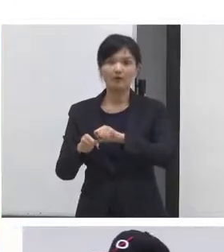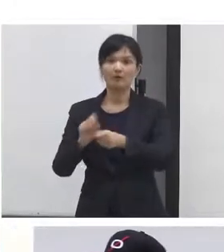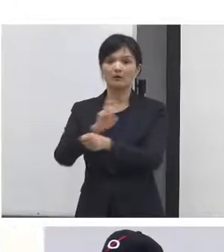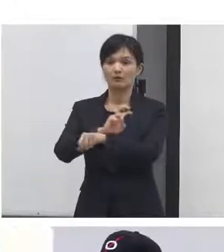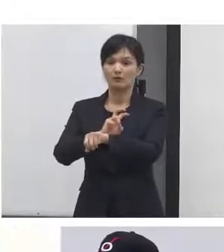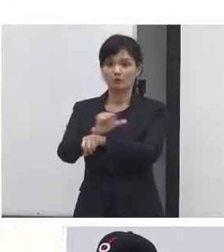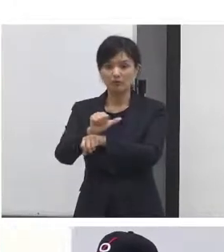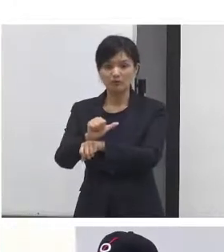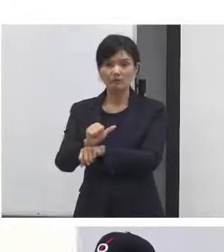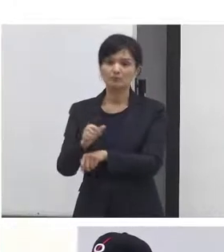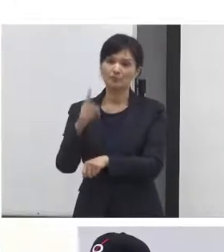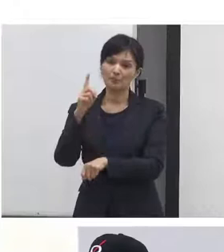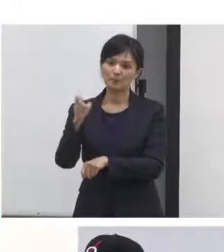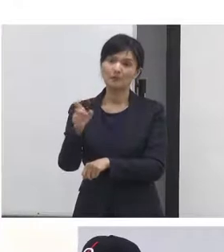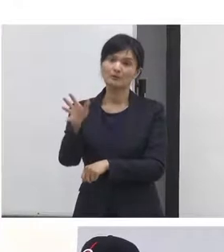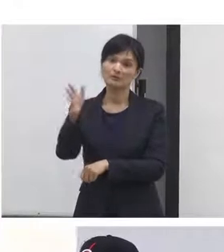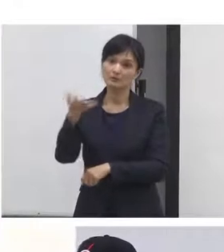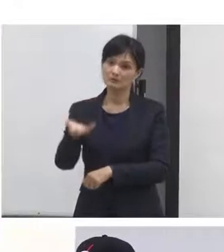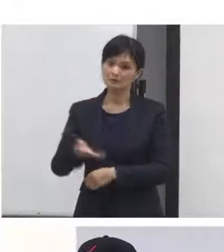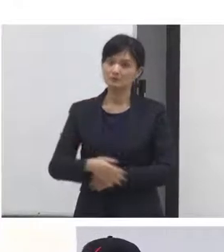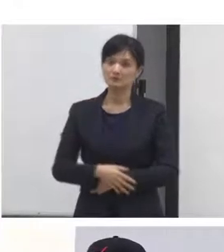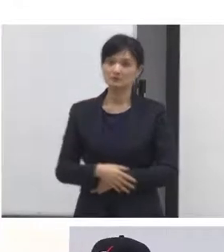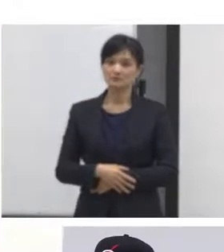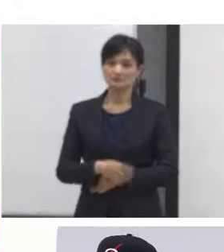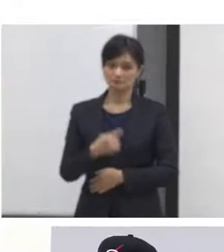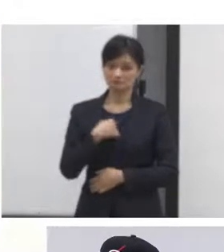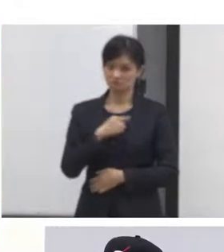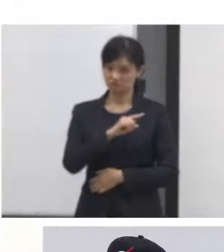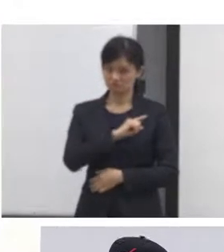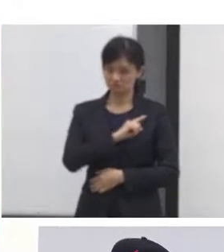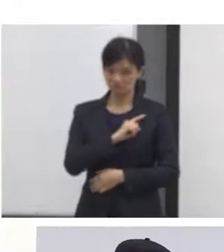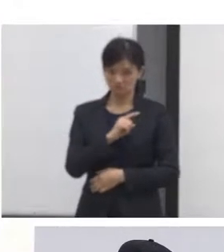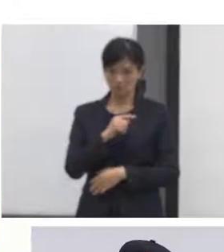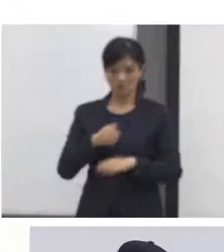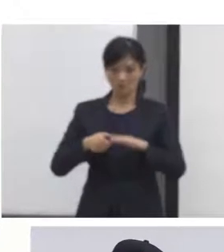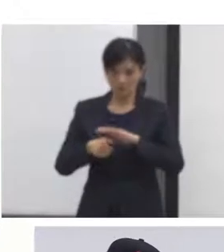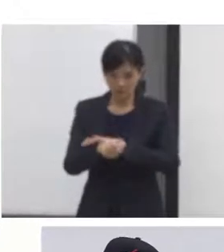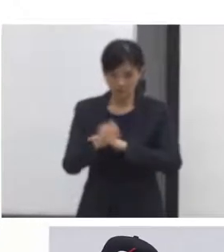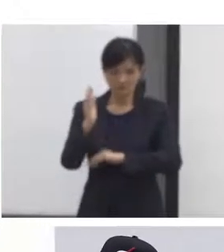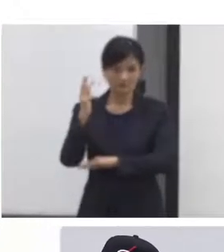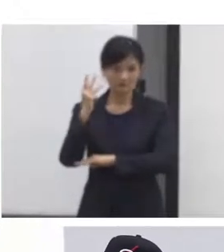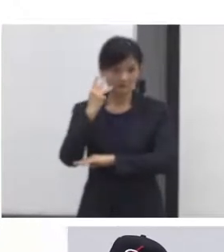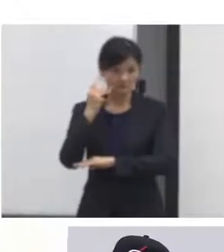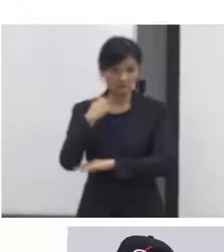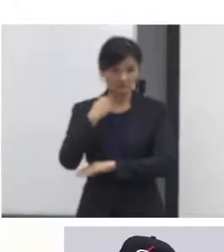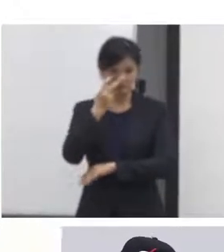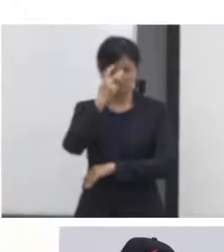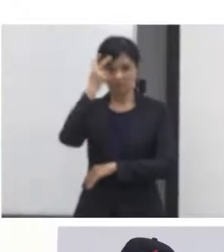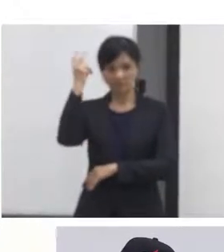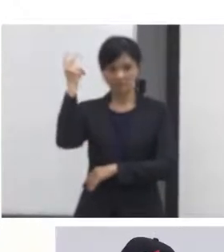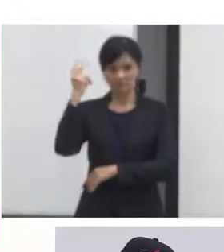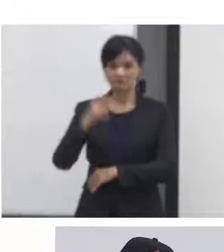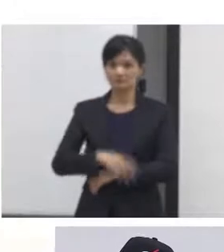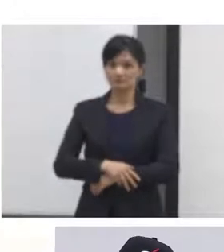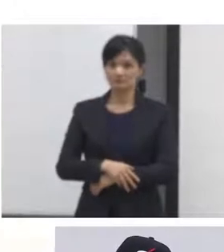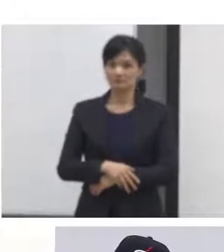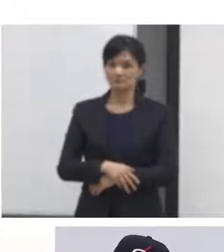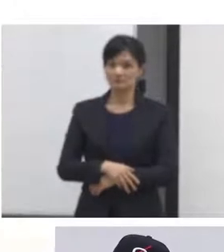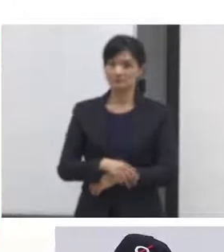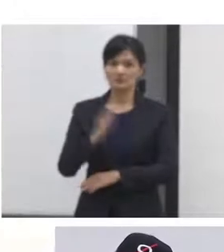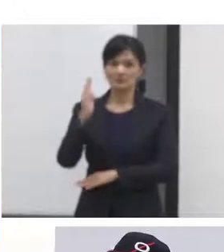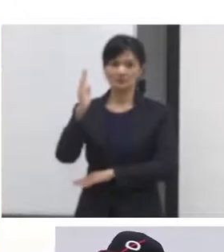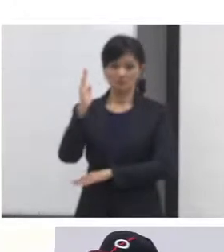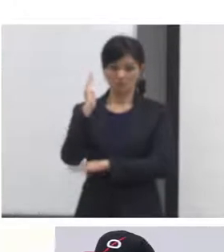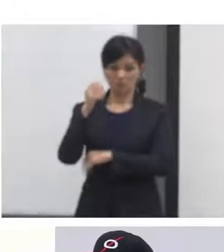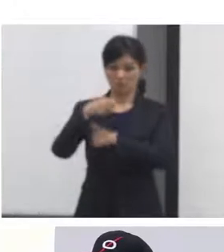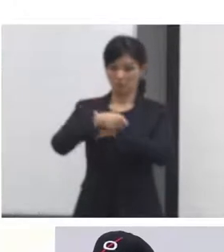实很多时候我实际上走到政治第一线，我才发现说，其实在因为整个政府的课程结